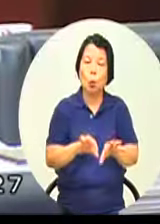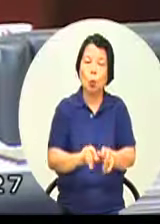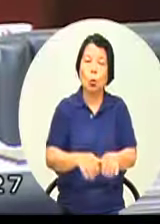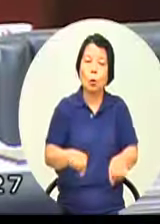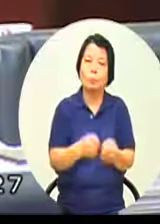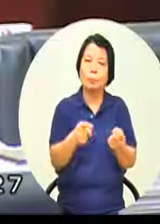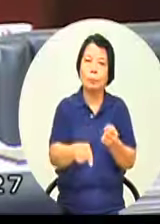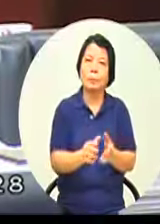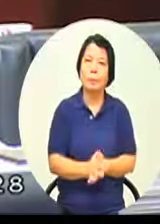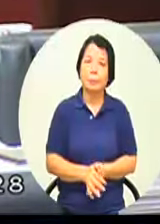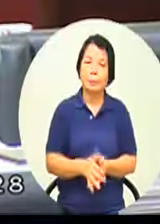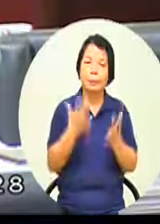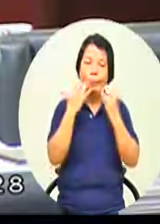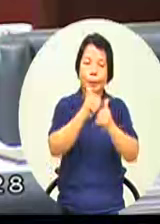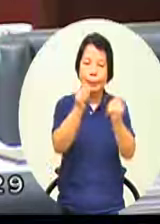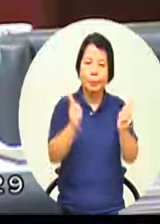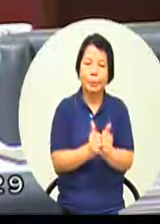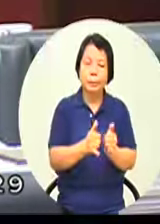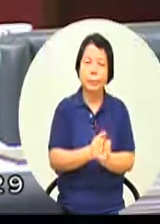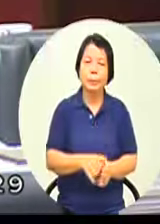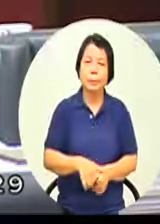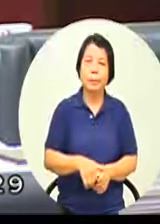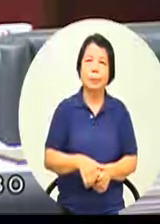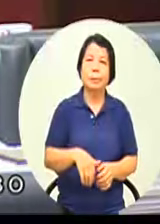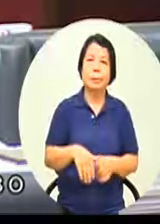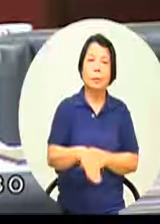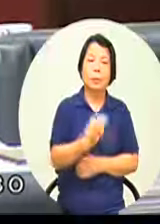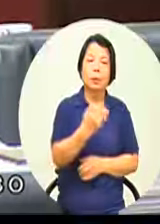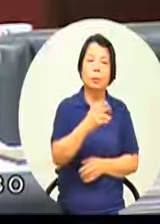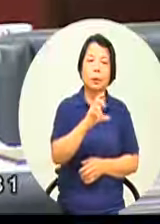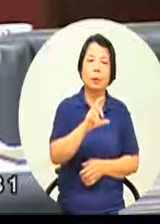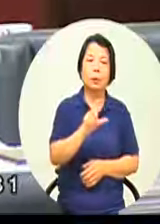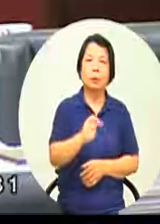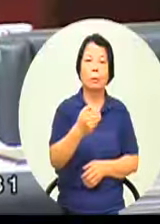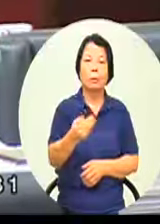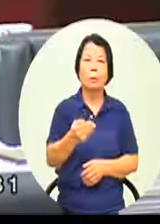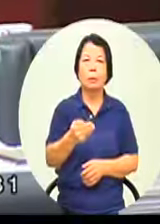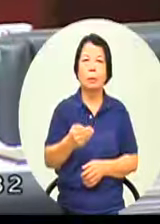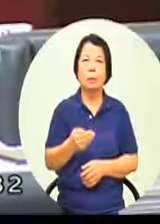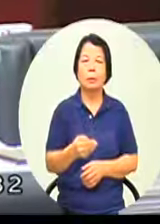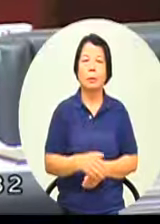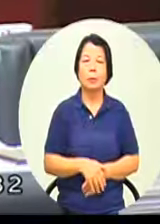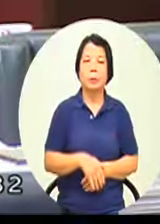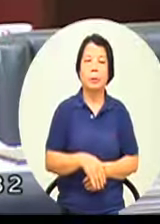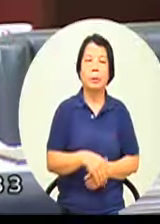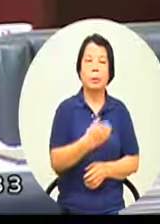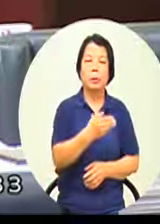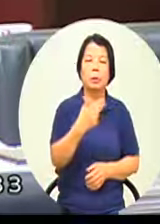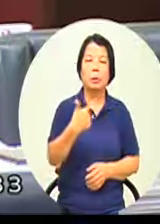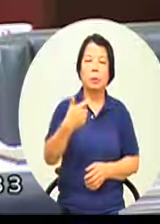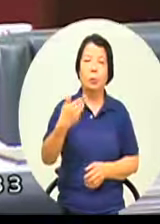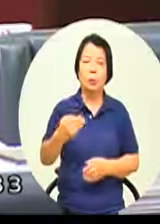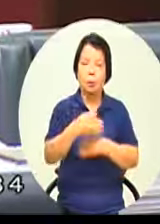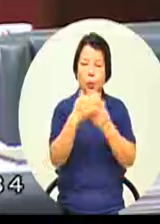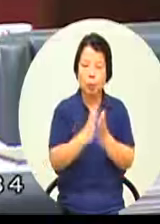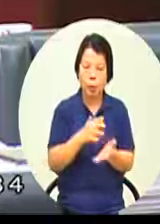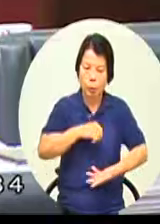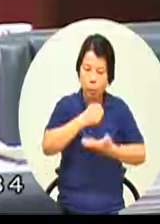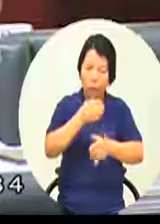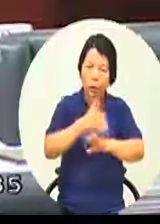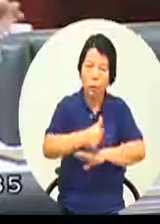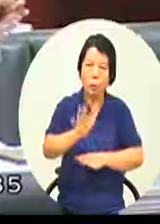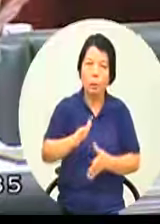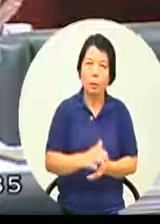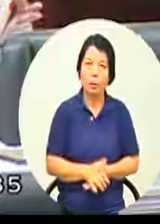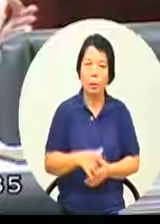蔡公民主一路960巷，我想你们查一下资料，民主一路960巷，那时候当时我们就有建议，它